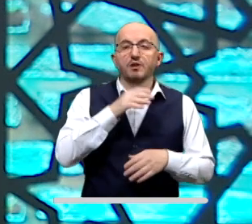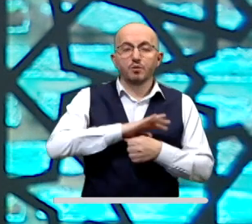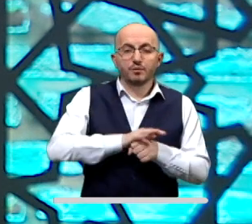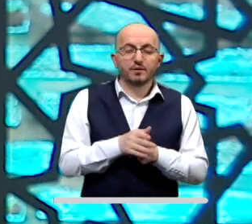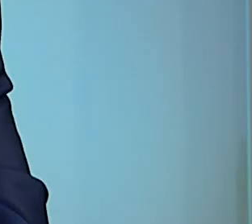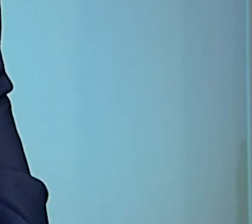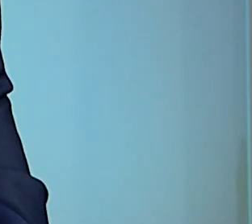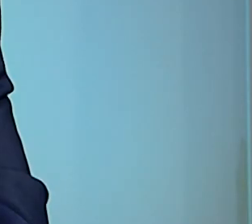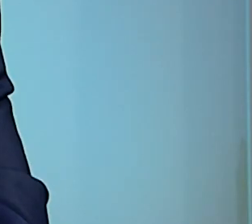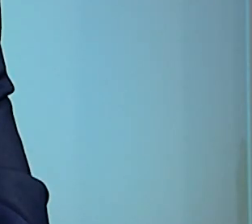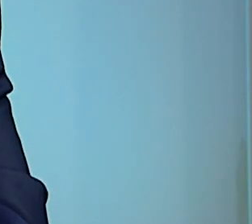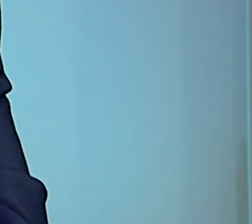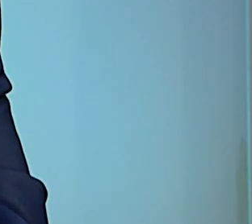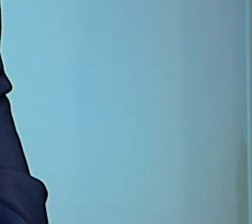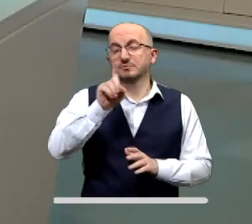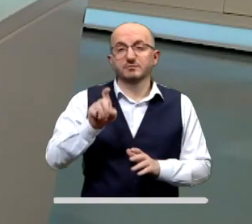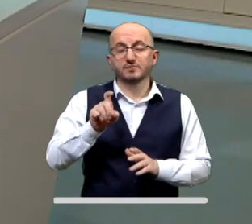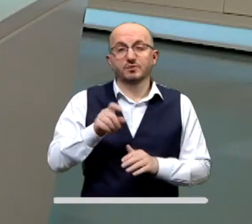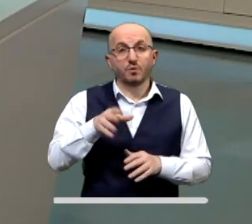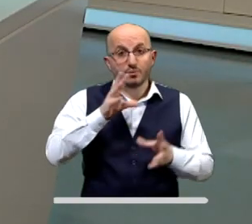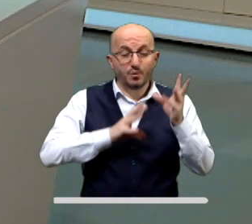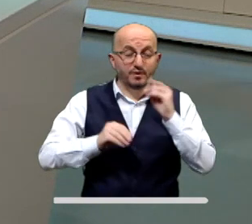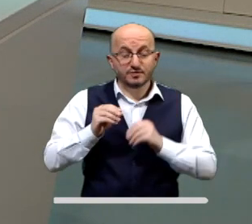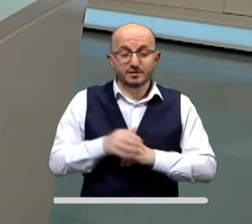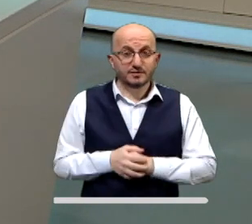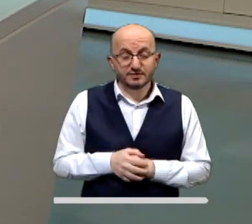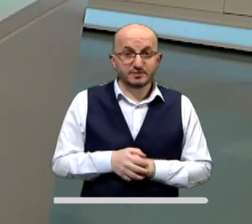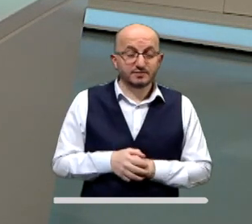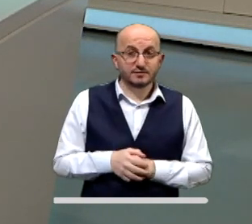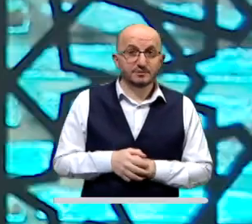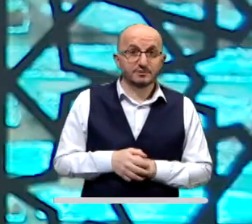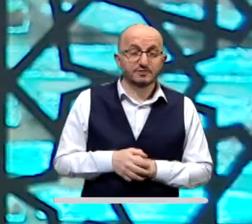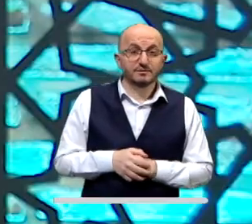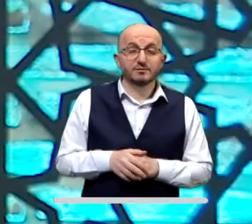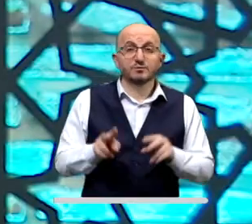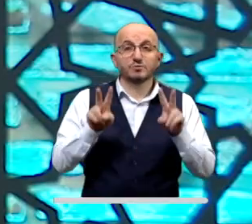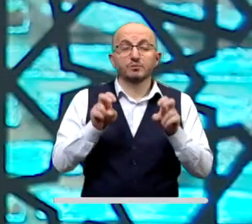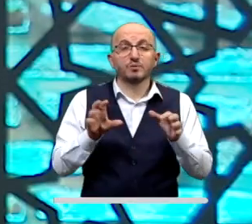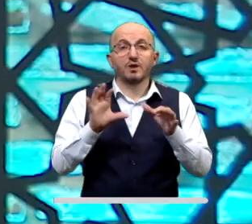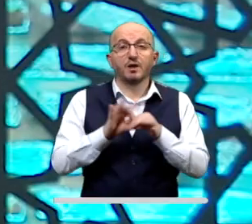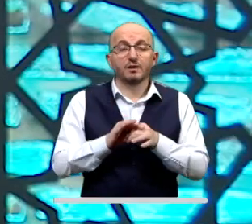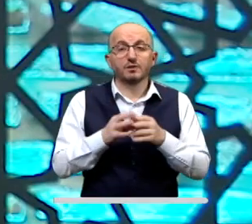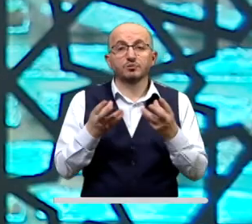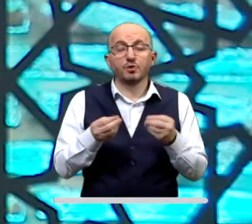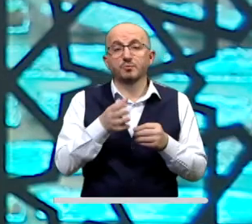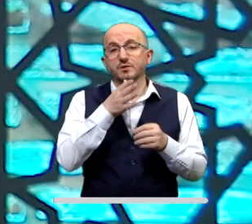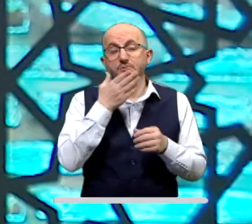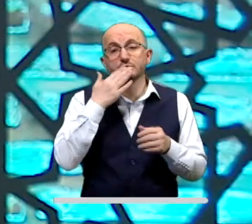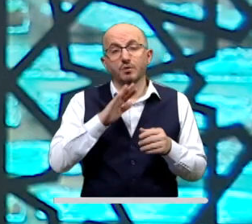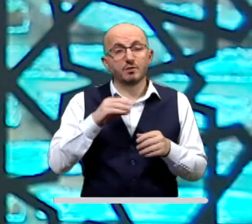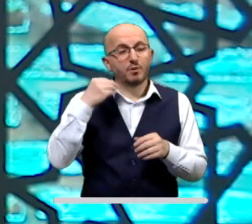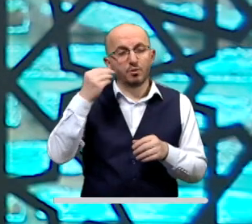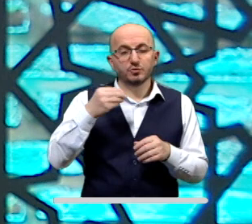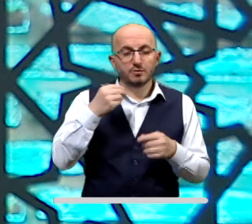Bu Sene acaba yaş sınırı kalkıp Onu öğrenecektim yani Yani bu konuyla alakalı çok bir bilgimiz yok ama hocamla